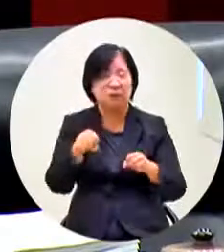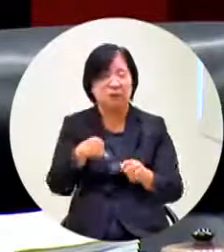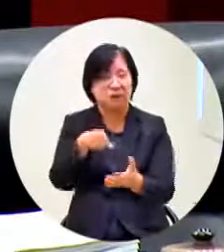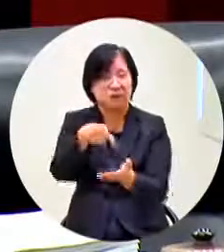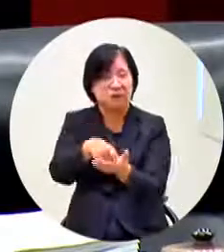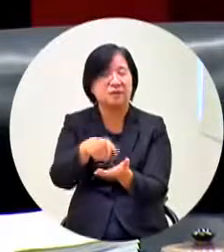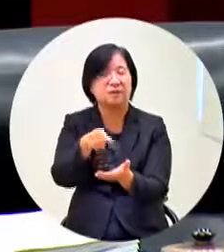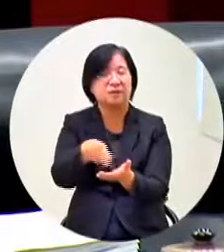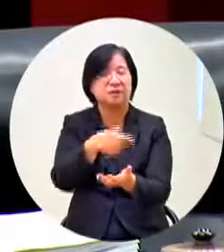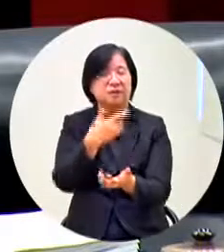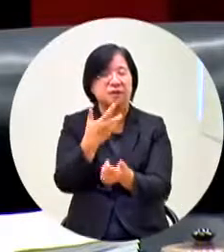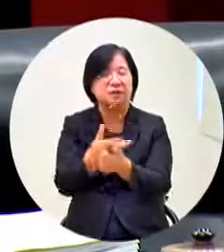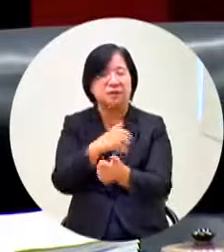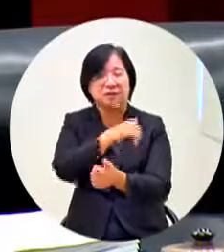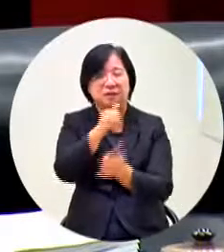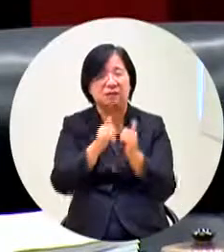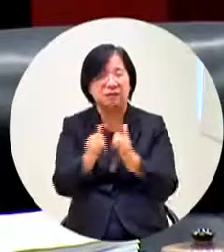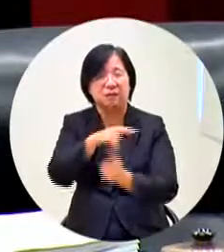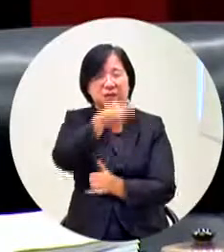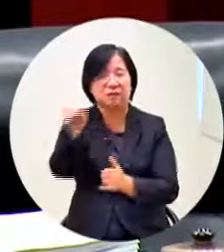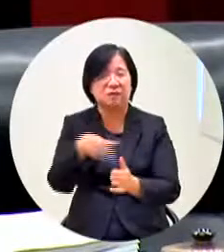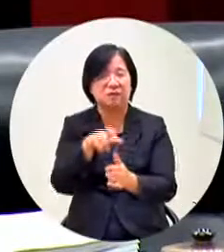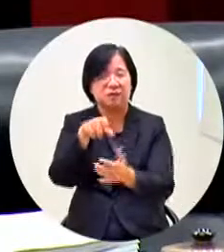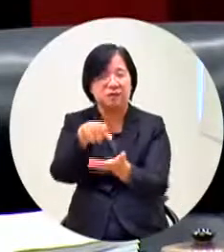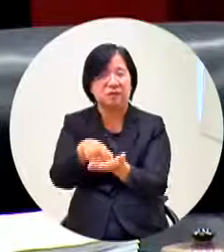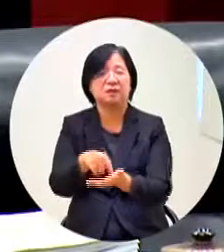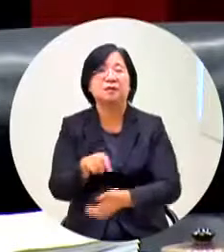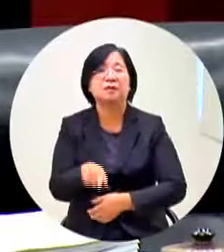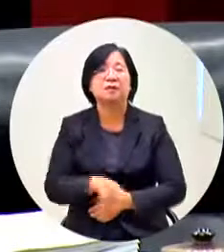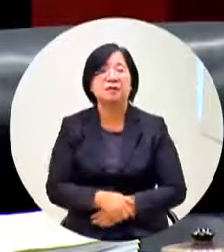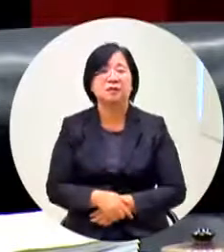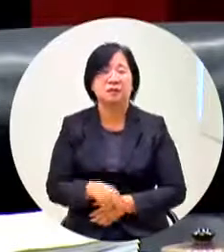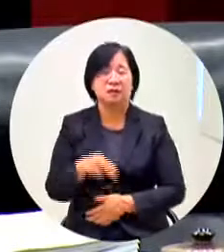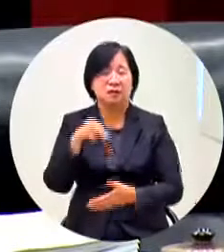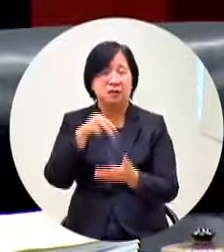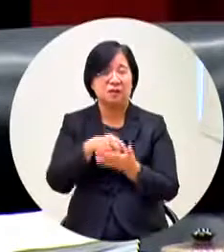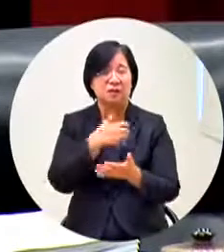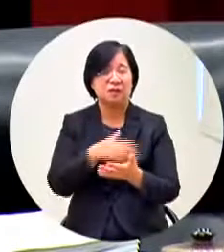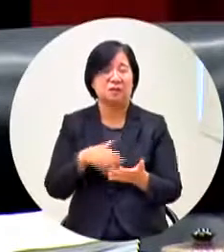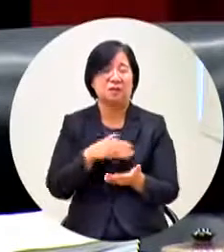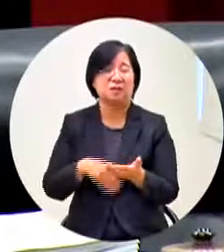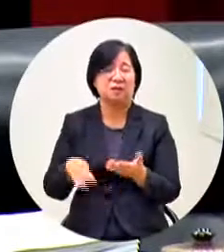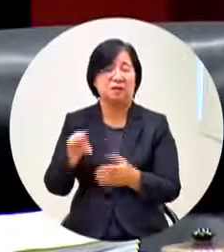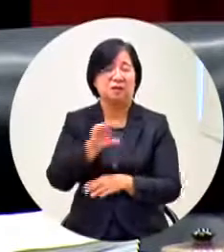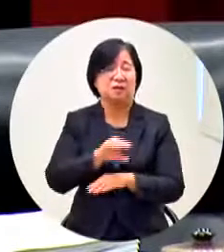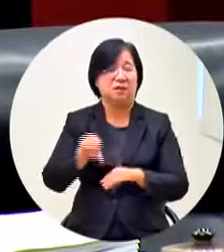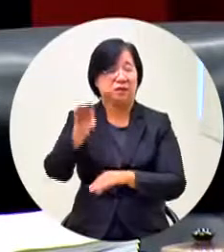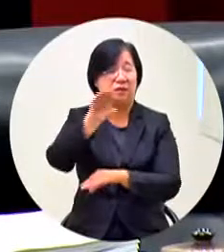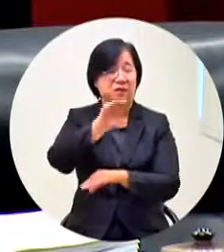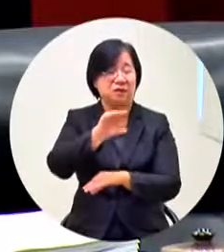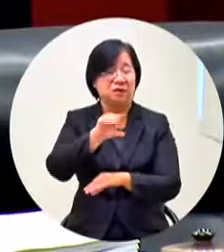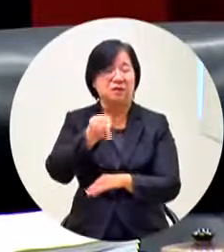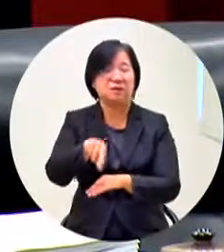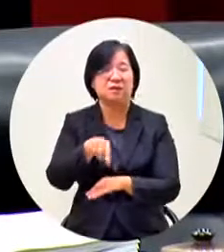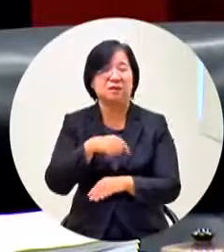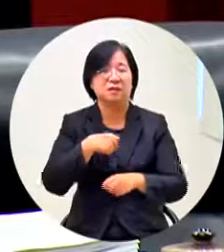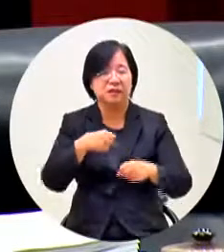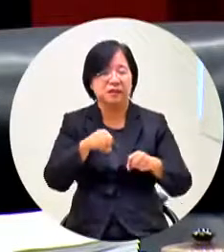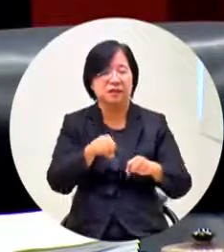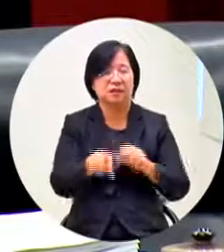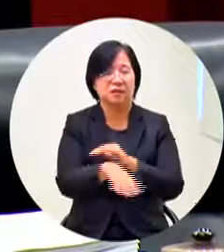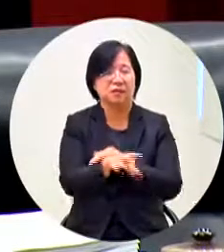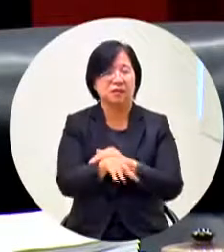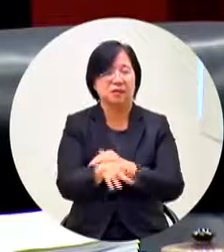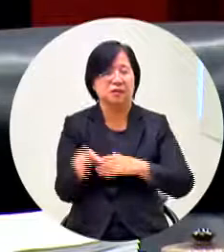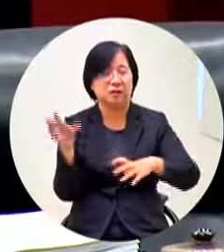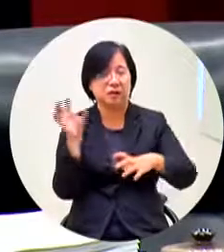是因为你们要做这个立体停车场之后，我希望把这样的一个。机车停车的空间把它纳到